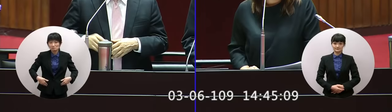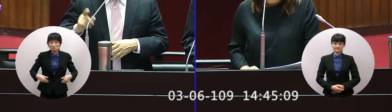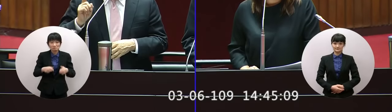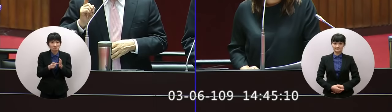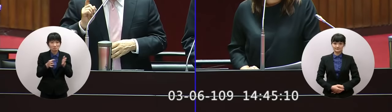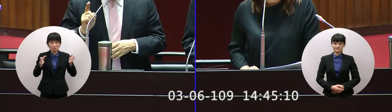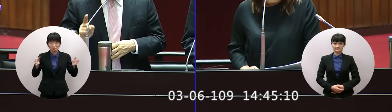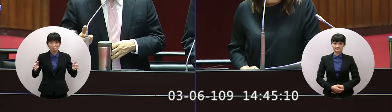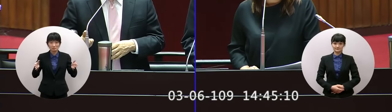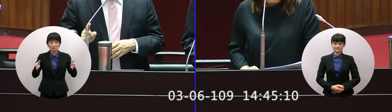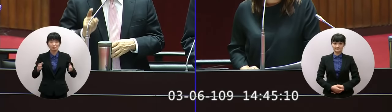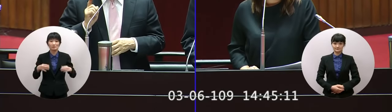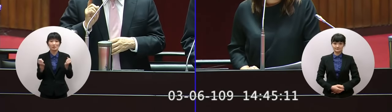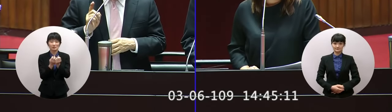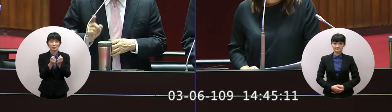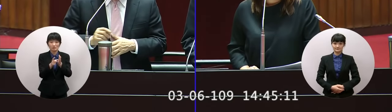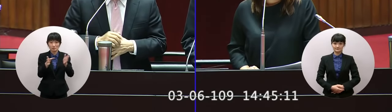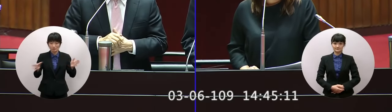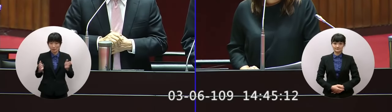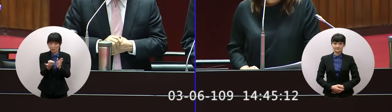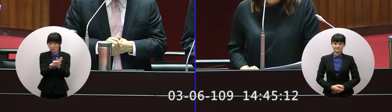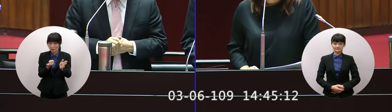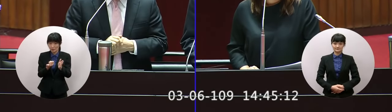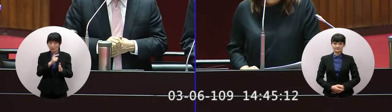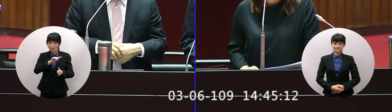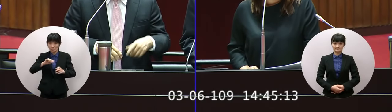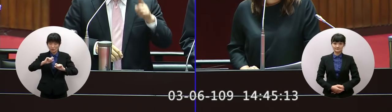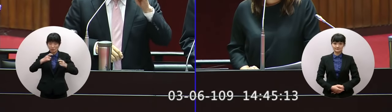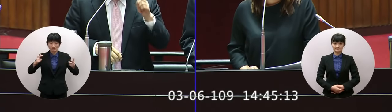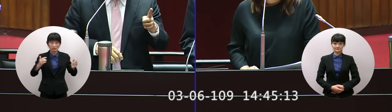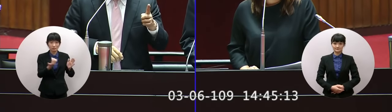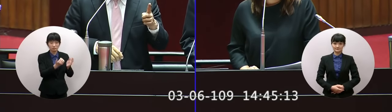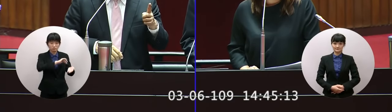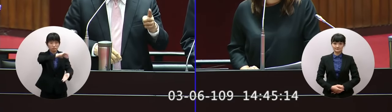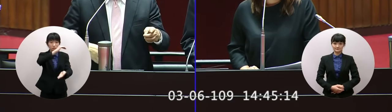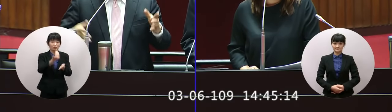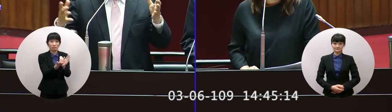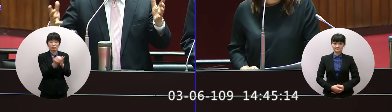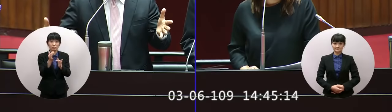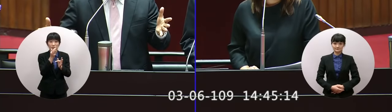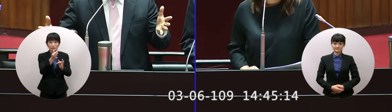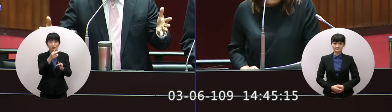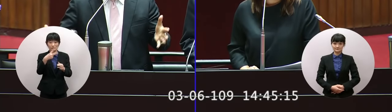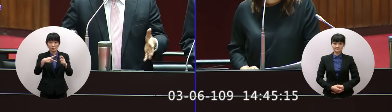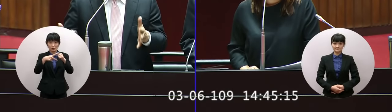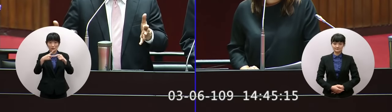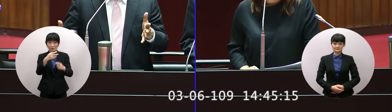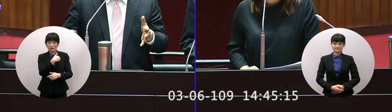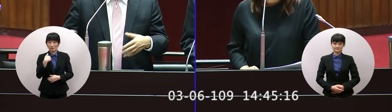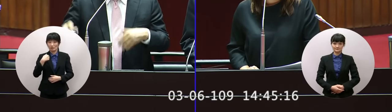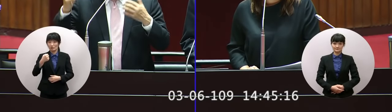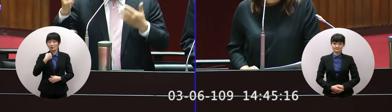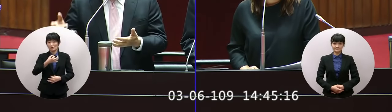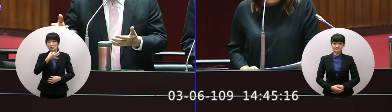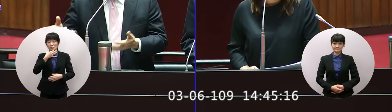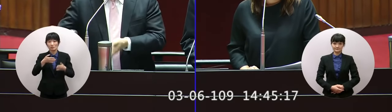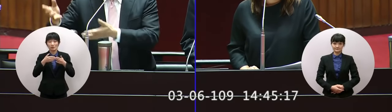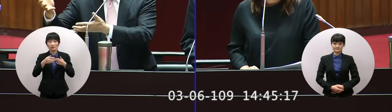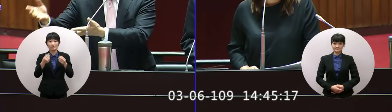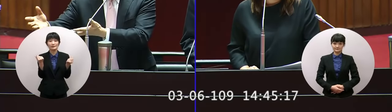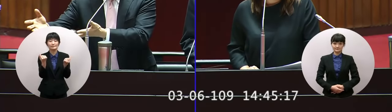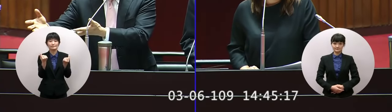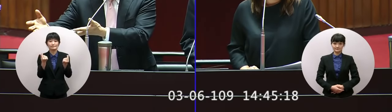定要有一定的存量跟一定的能力。平常举例子，比如